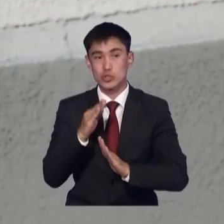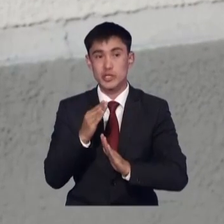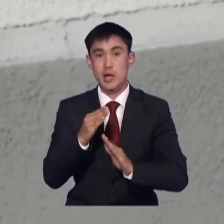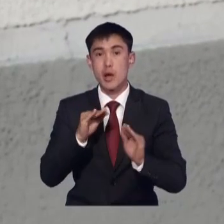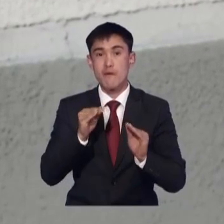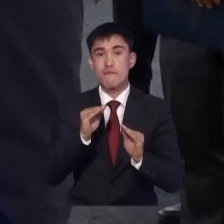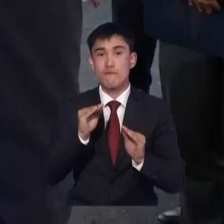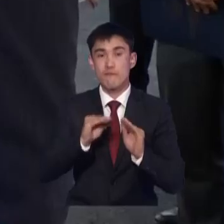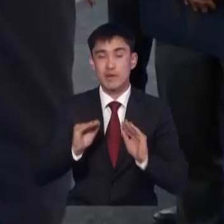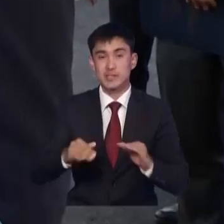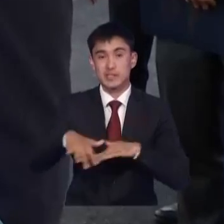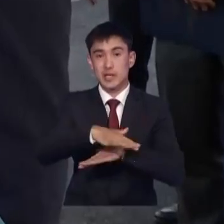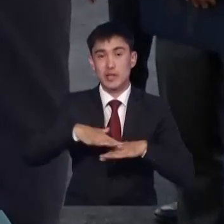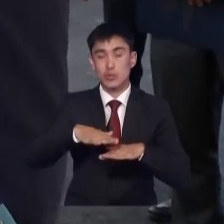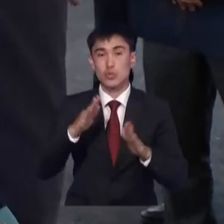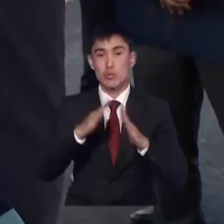фасада